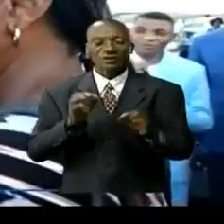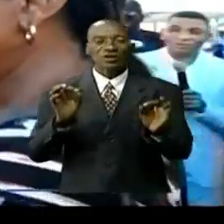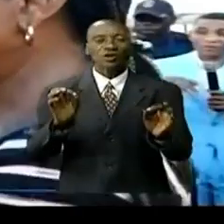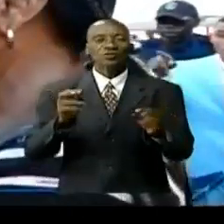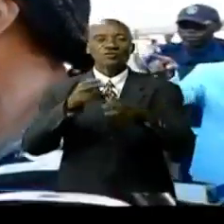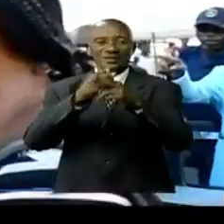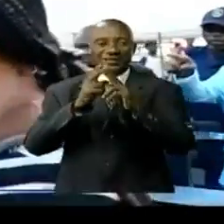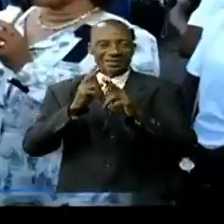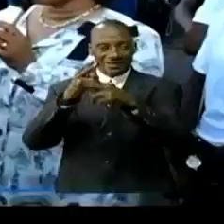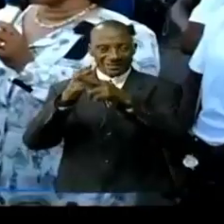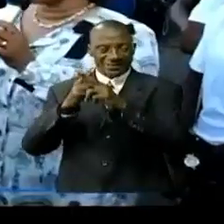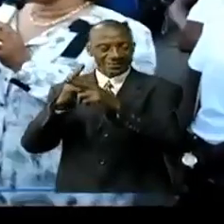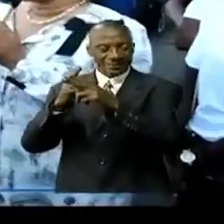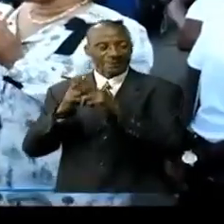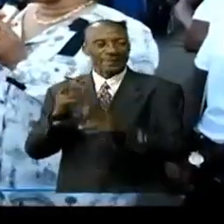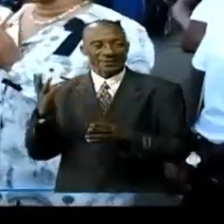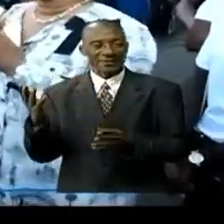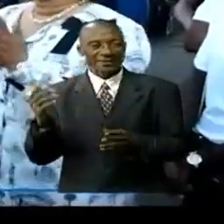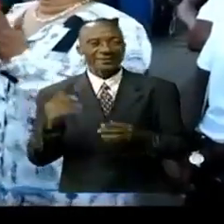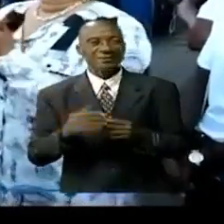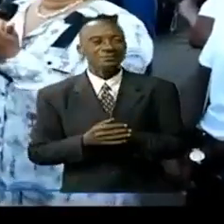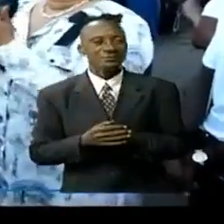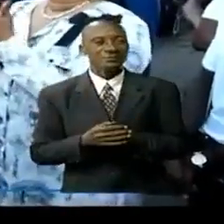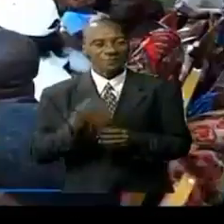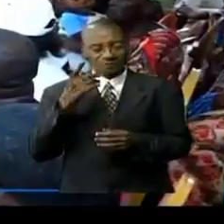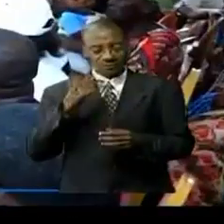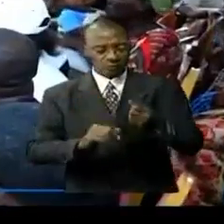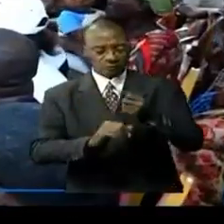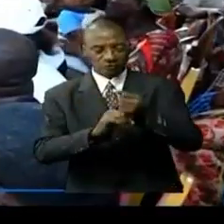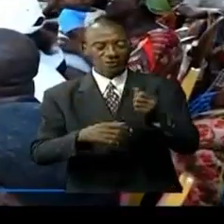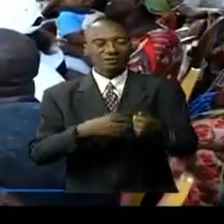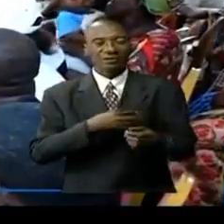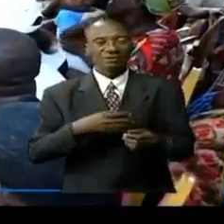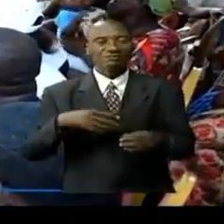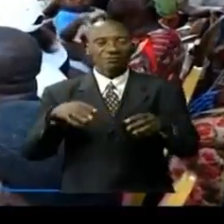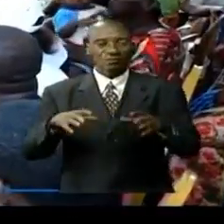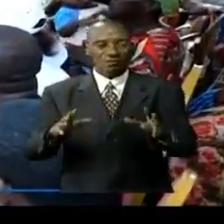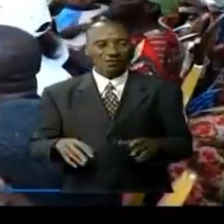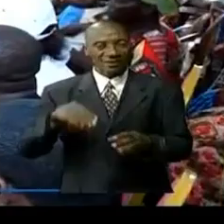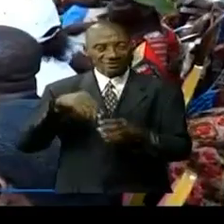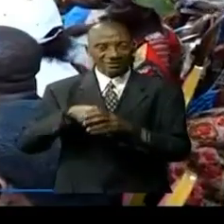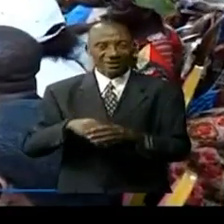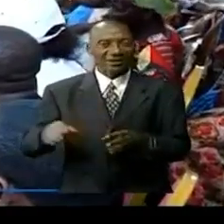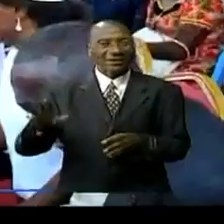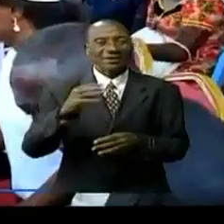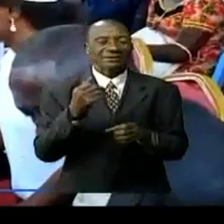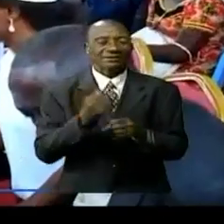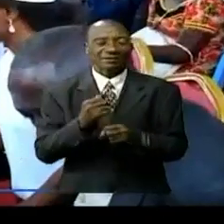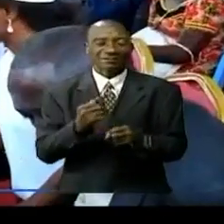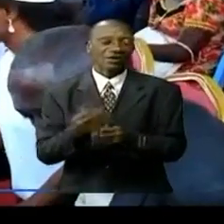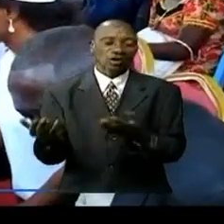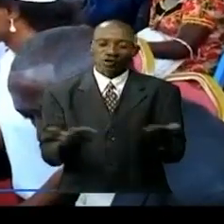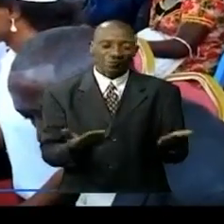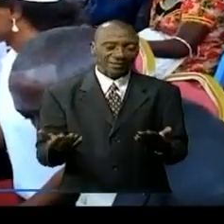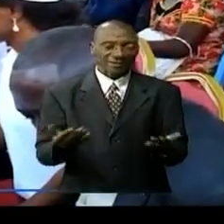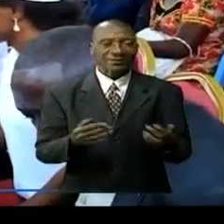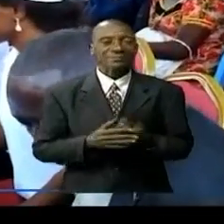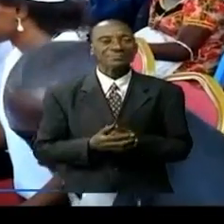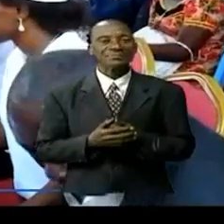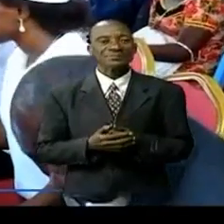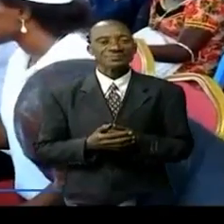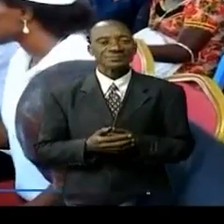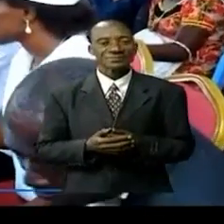Onangelo. Évran à soutenir les femmes congolaises dans leurs différentes activités commerciales. Cela en vue